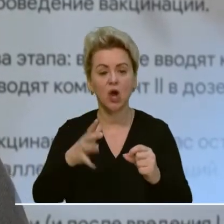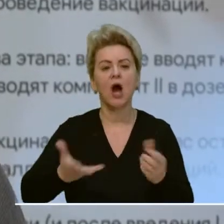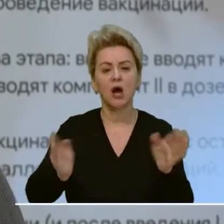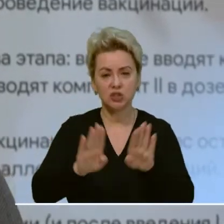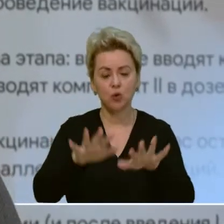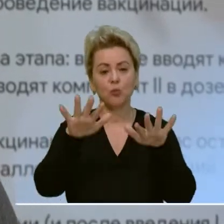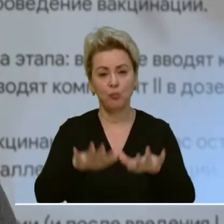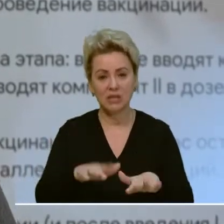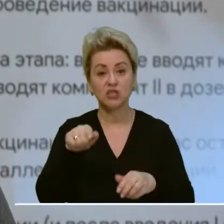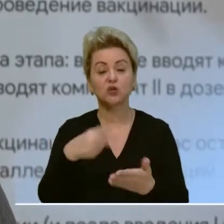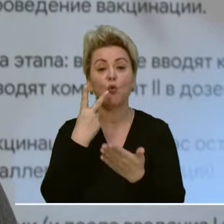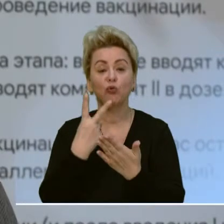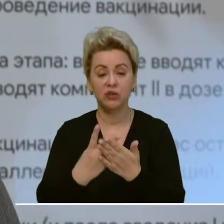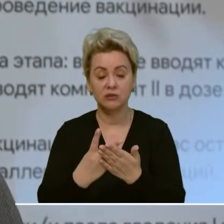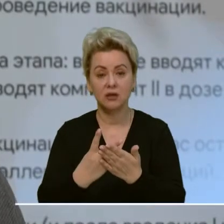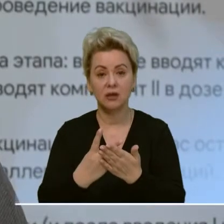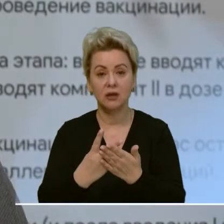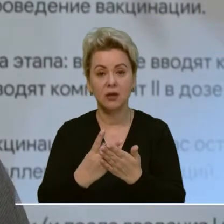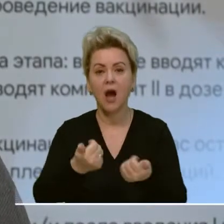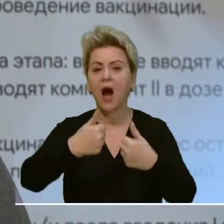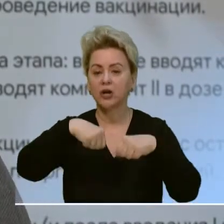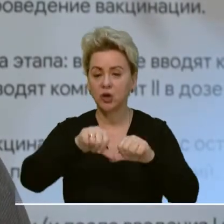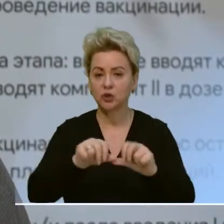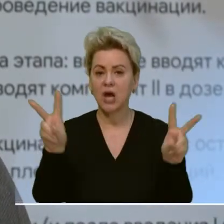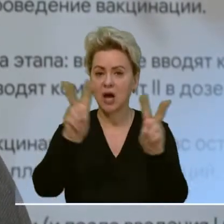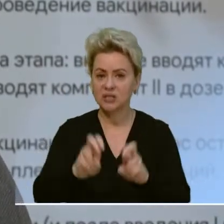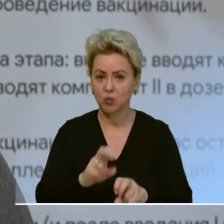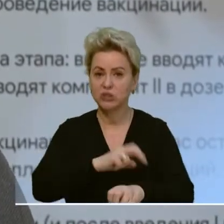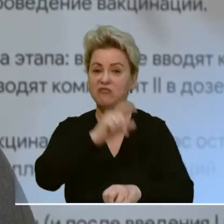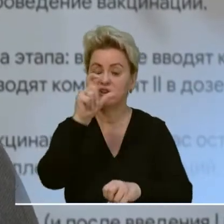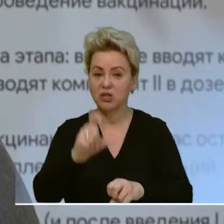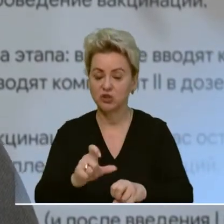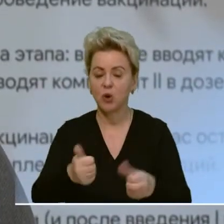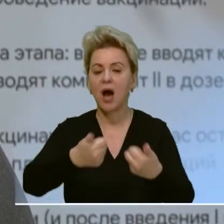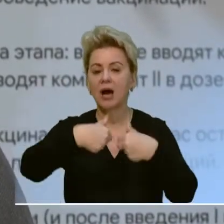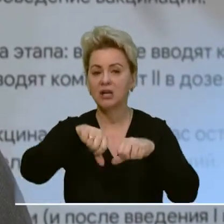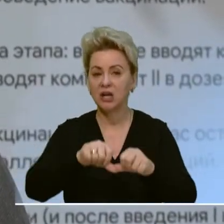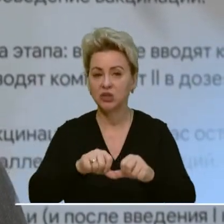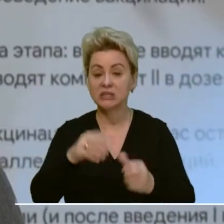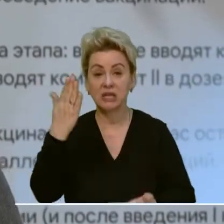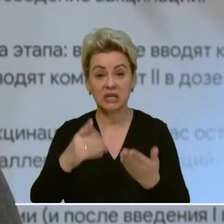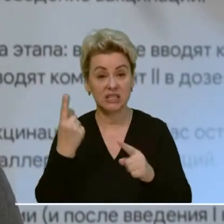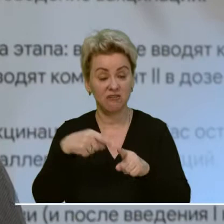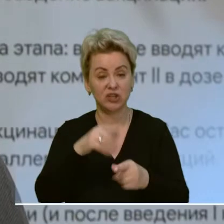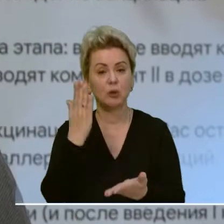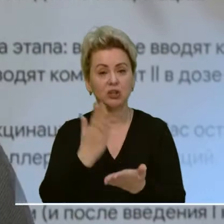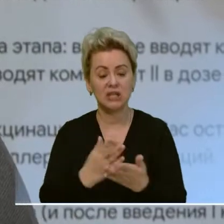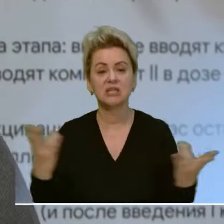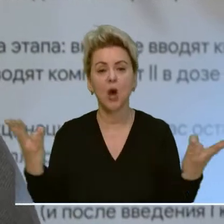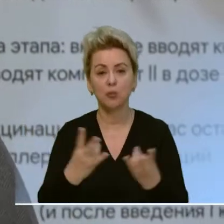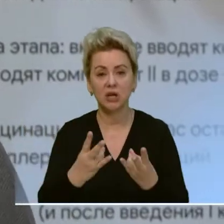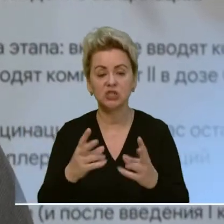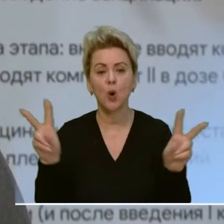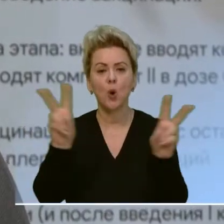остальное на месте здесь вы увидели. Организован осмотр врача, организовано, если в этом есть